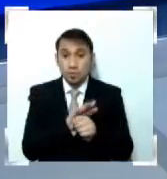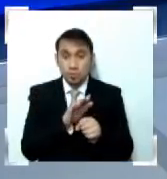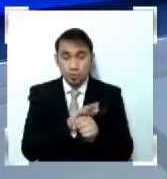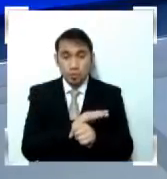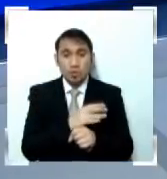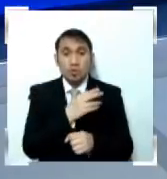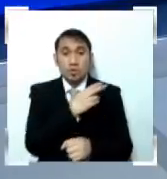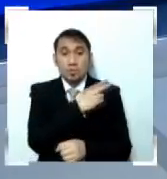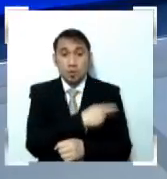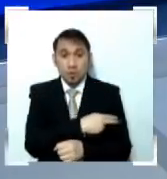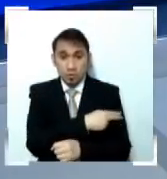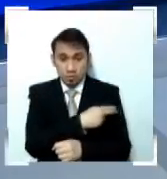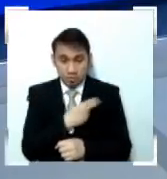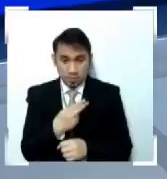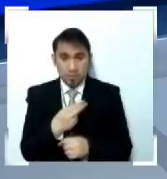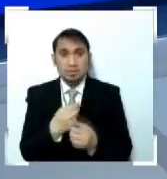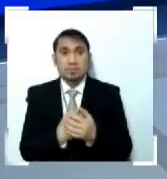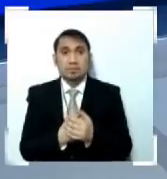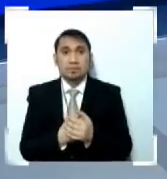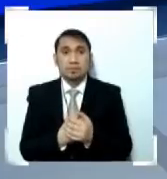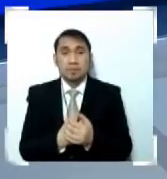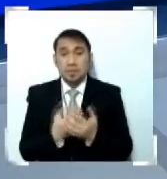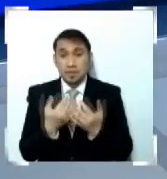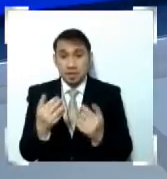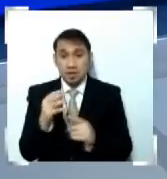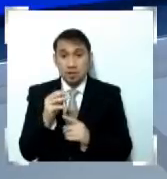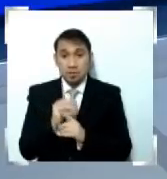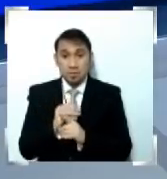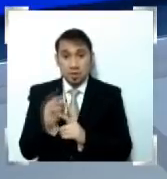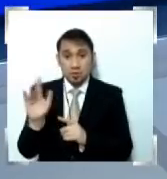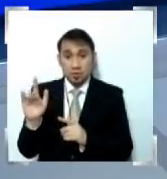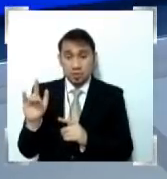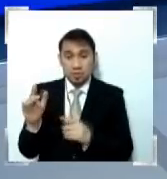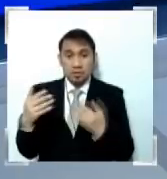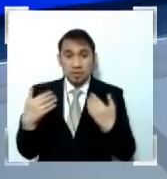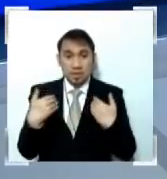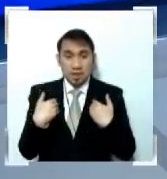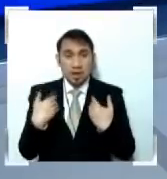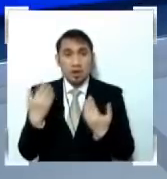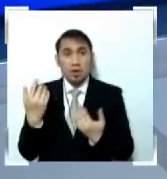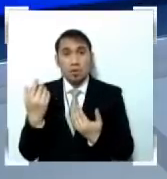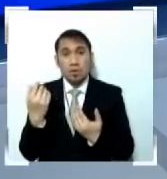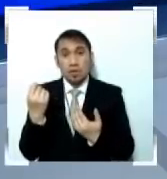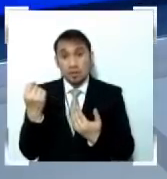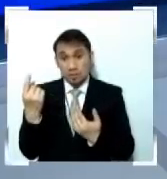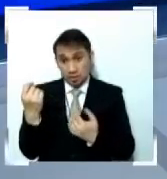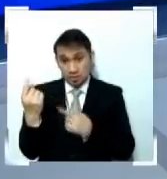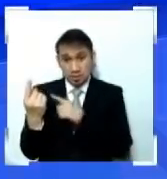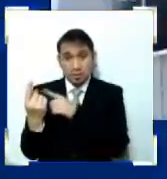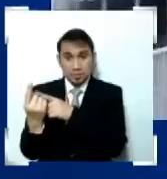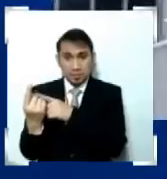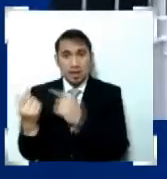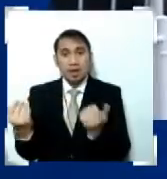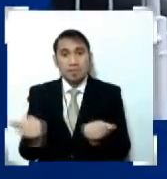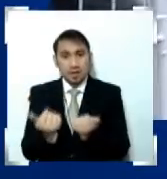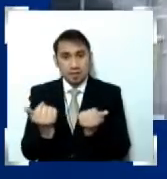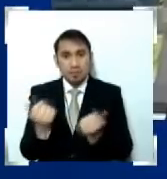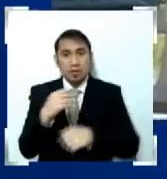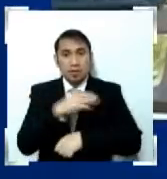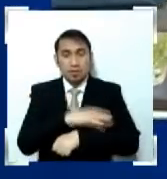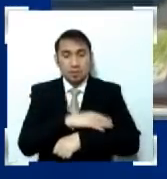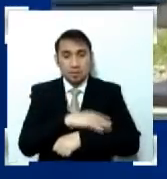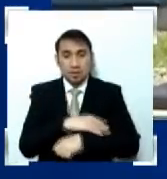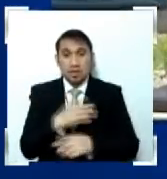Emergency Operations Center, as of May 25, 11 COVID-19 beds na lang daw ang hindi pa okupado. Sa datos ng DOH,